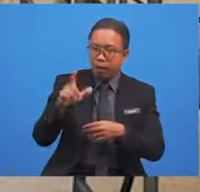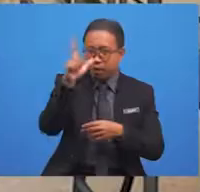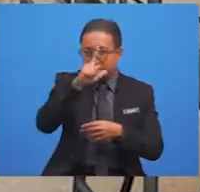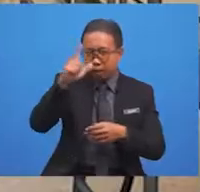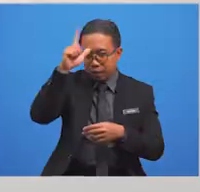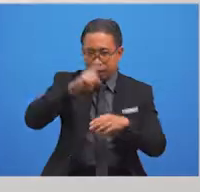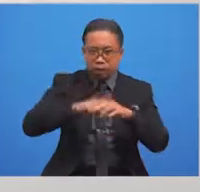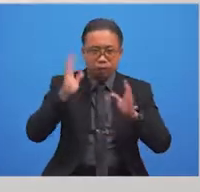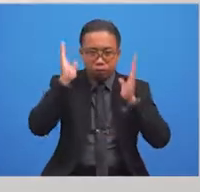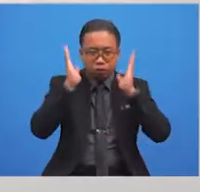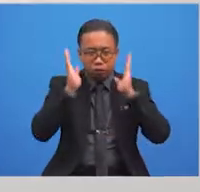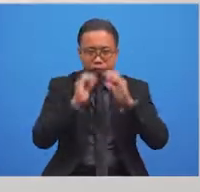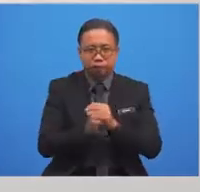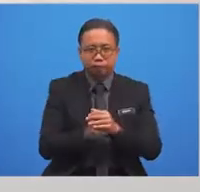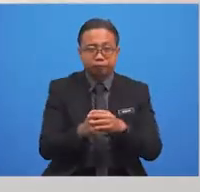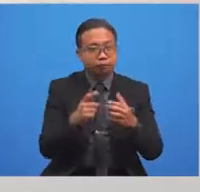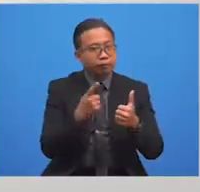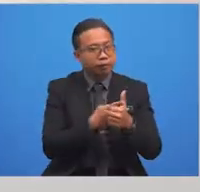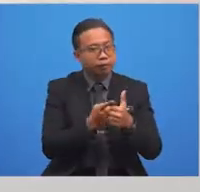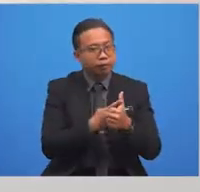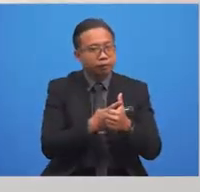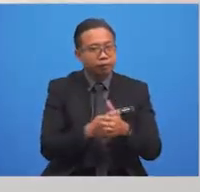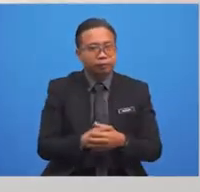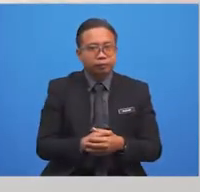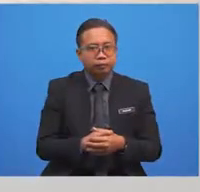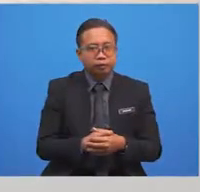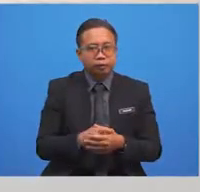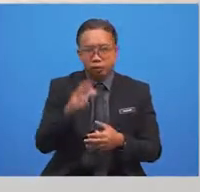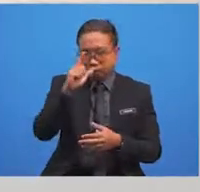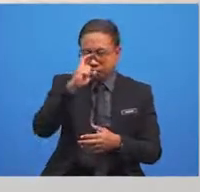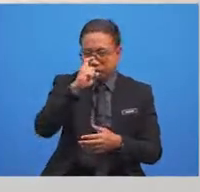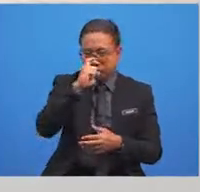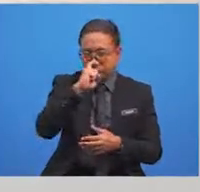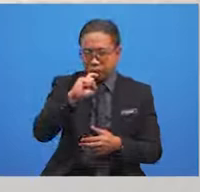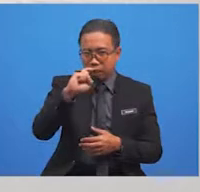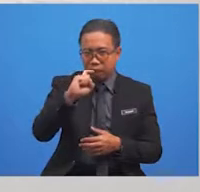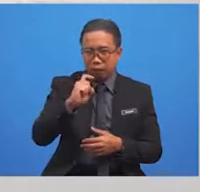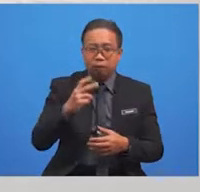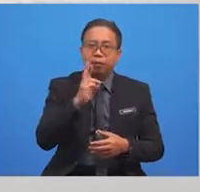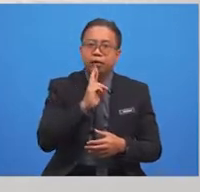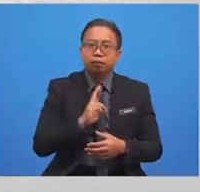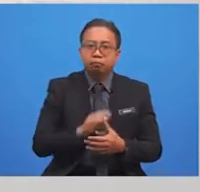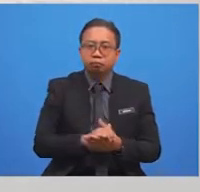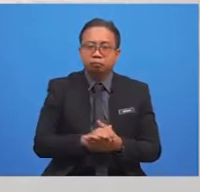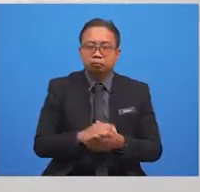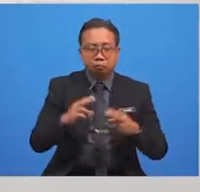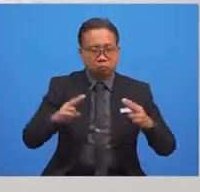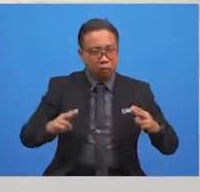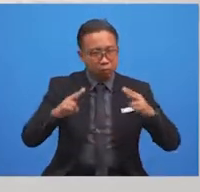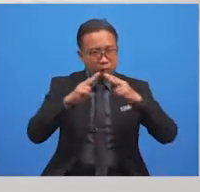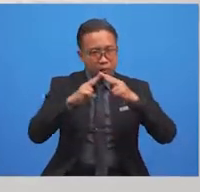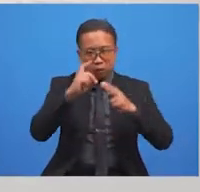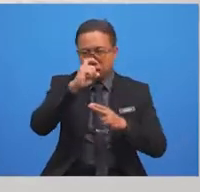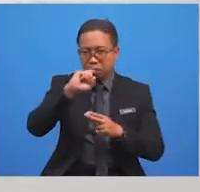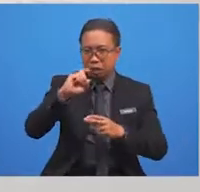Malaysia. Yang pertama adalah helang merah. Habitat dan lokasi helang